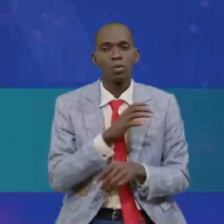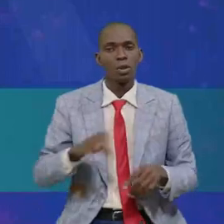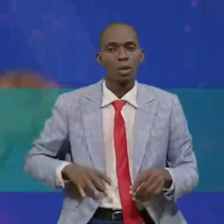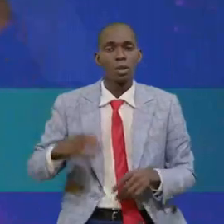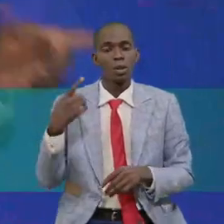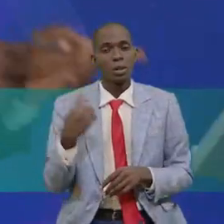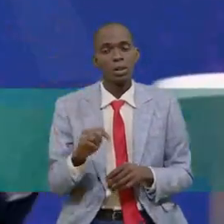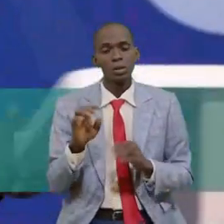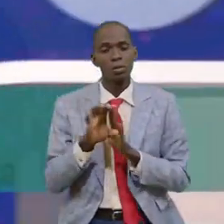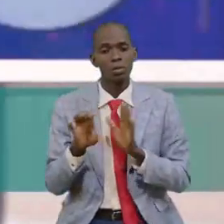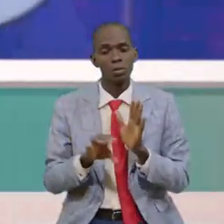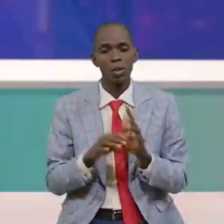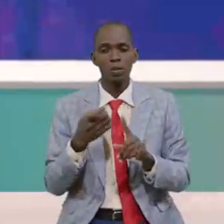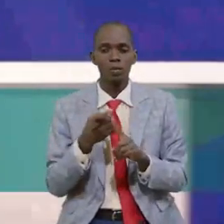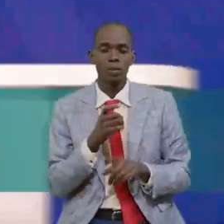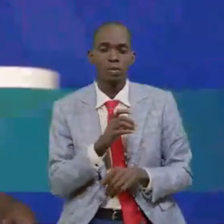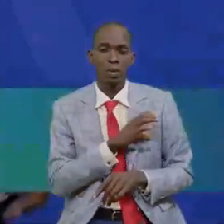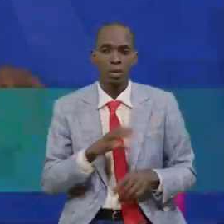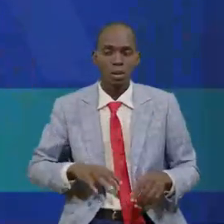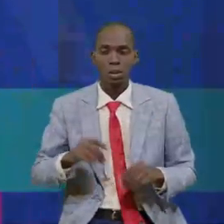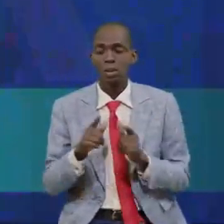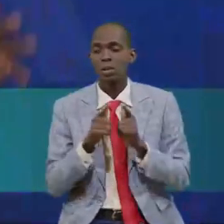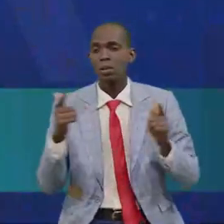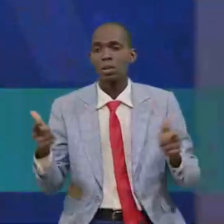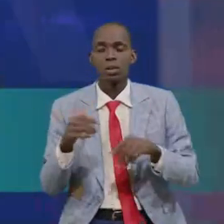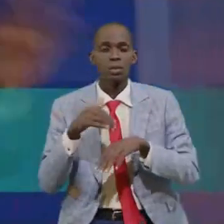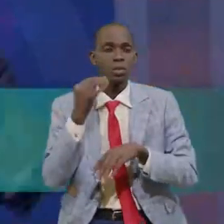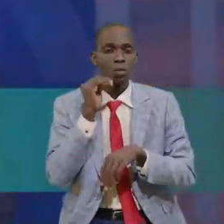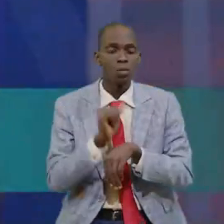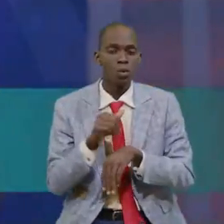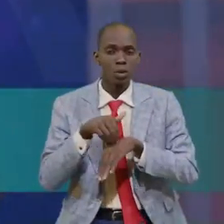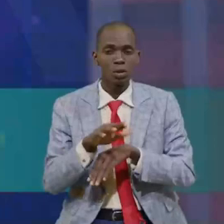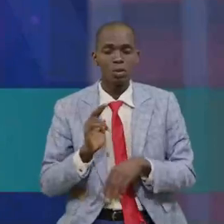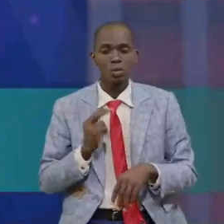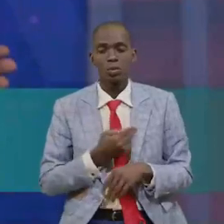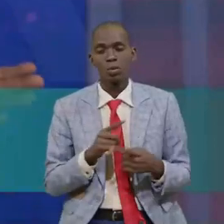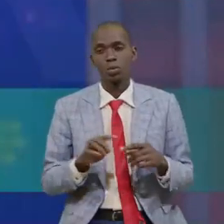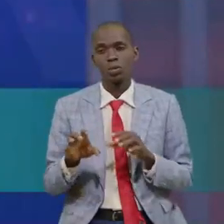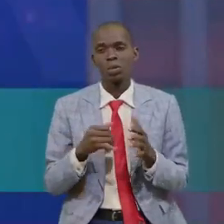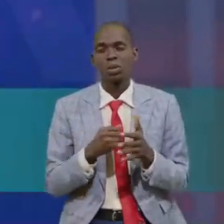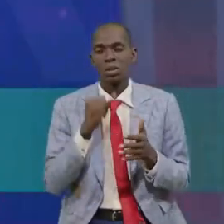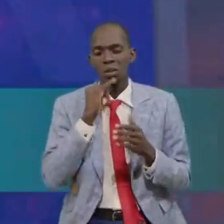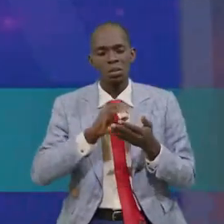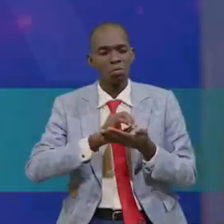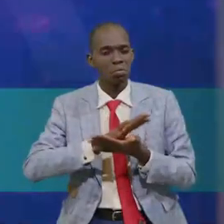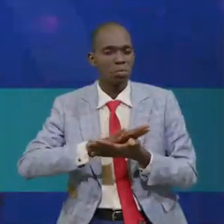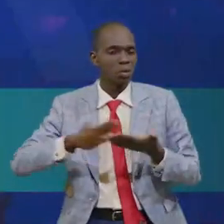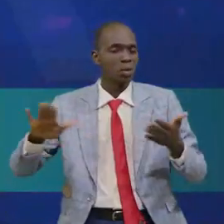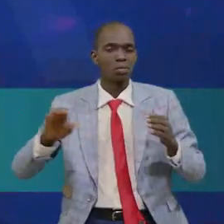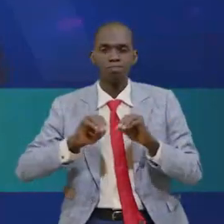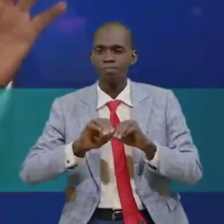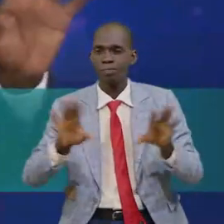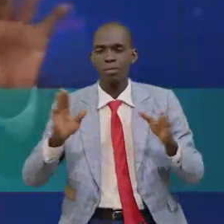le commandement de la part de Christ, la grande commission de la part de Christ. Et c'est assez explicite pour